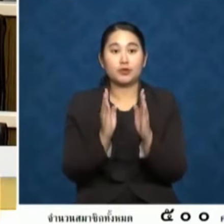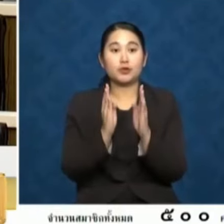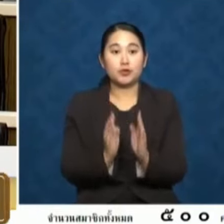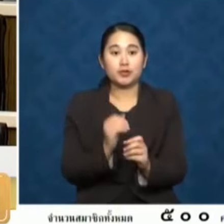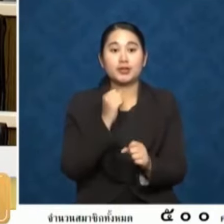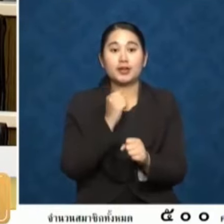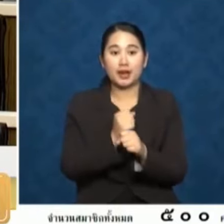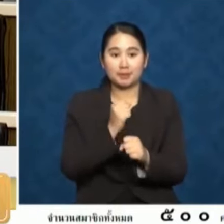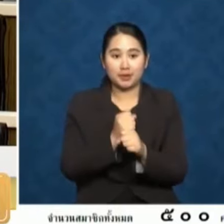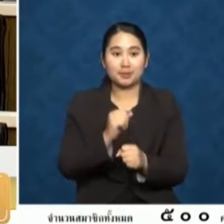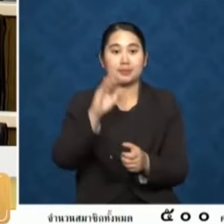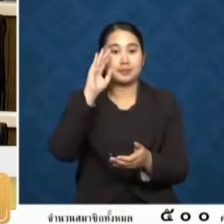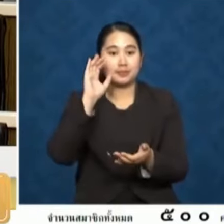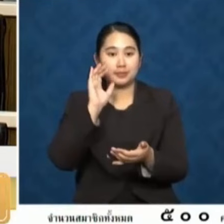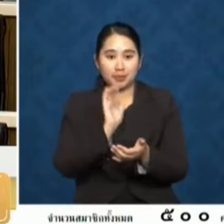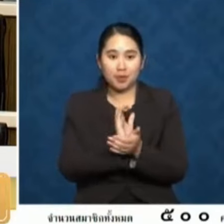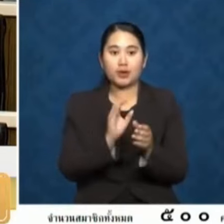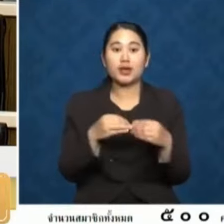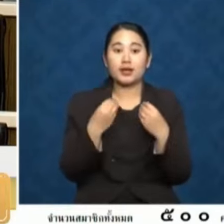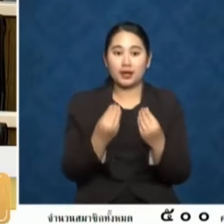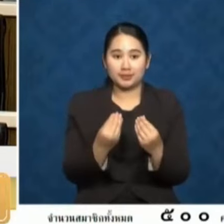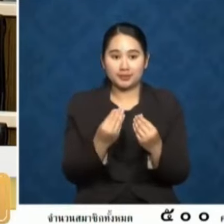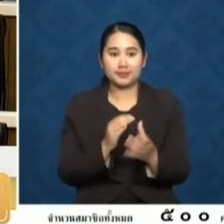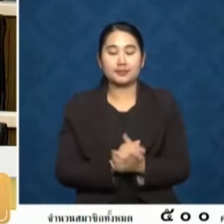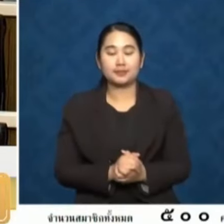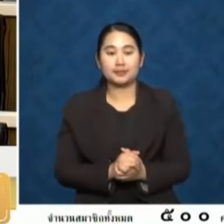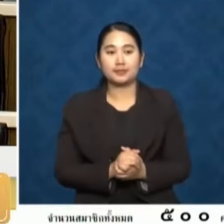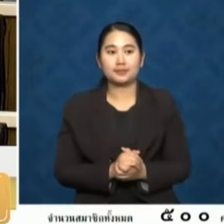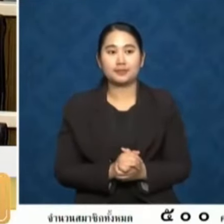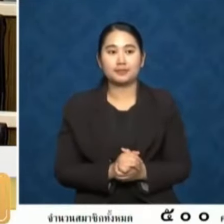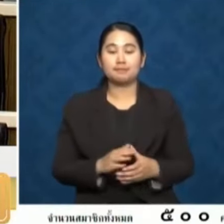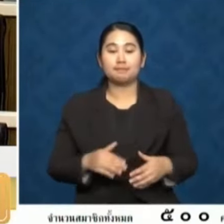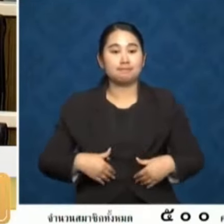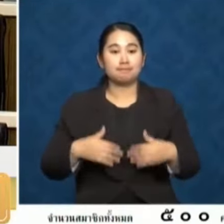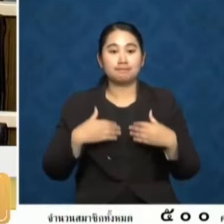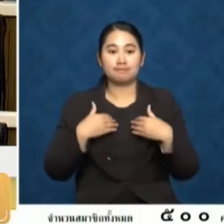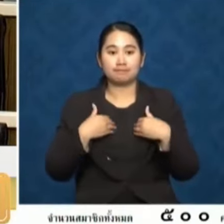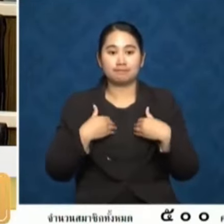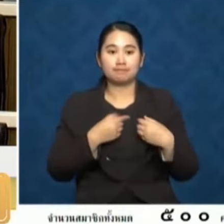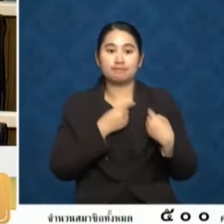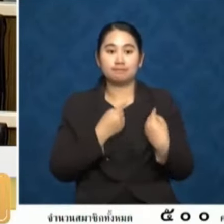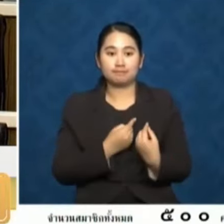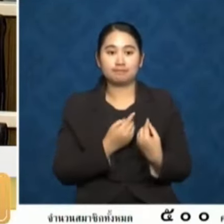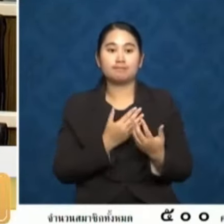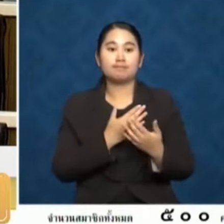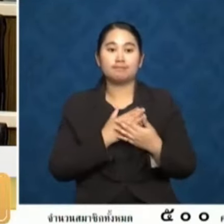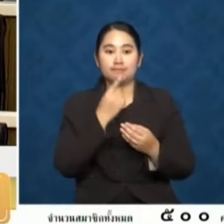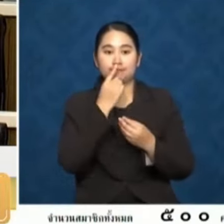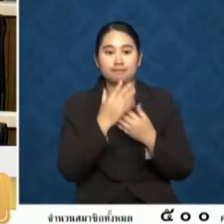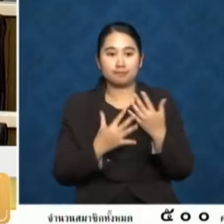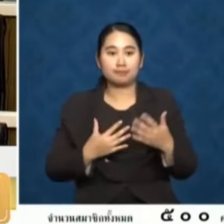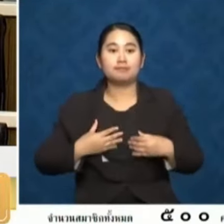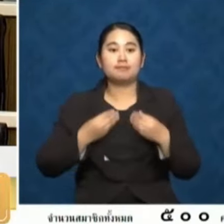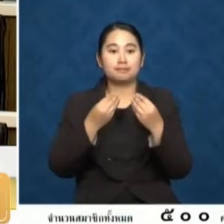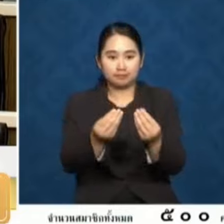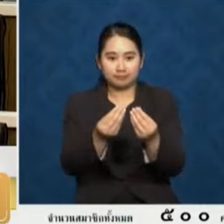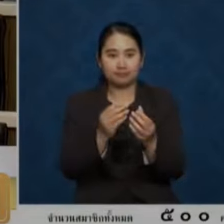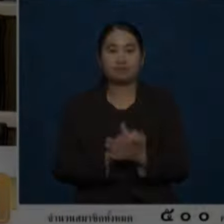ำเนินการในเรื่องนี้ต่อไปด้วยชีวิตเลือดเนื้อและวิญญาณครับท่านประธ